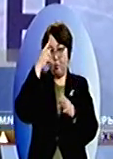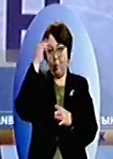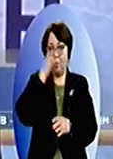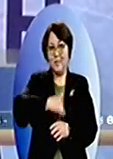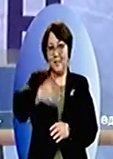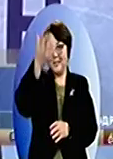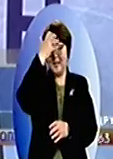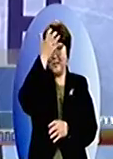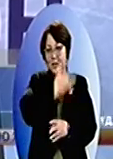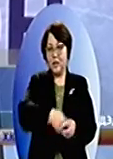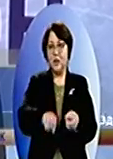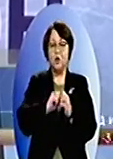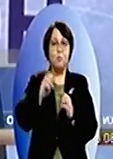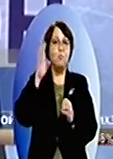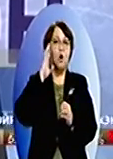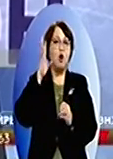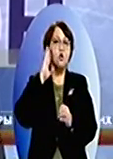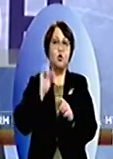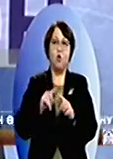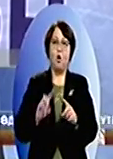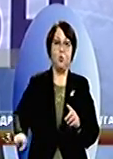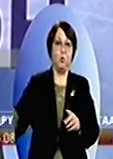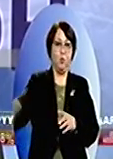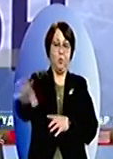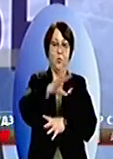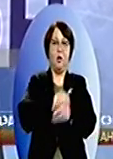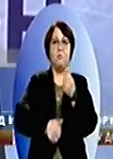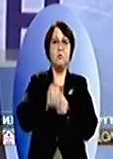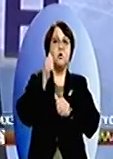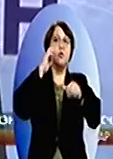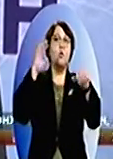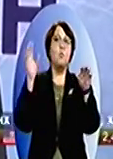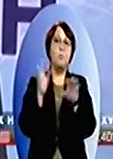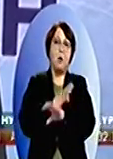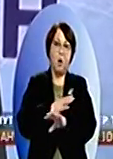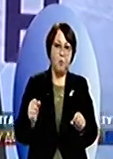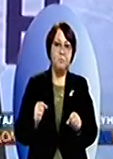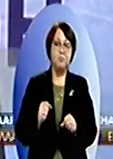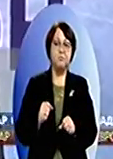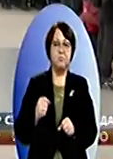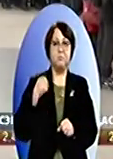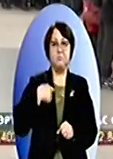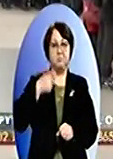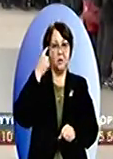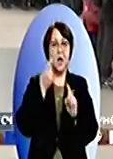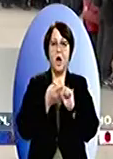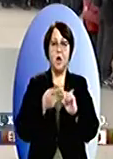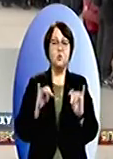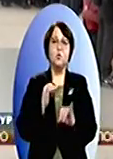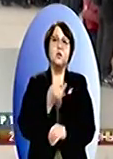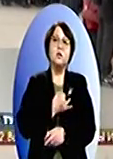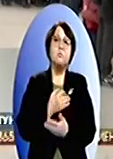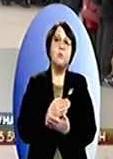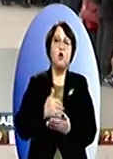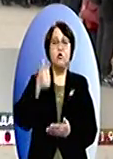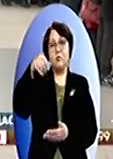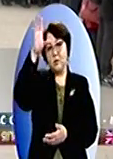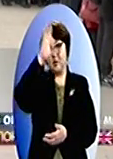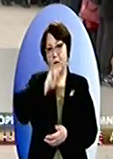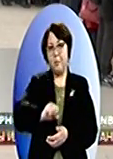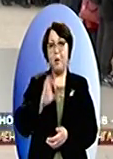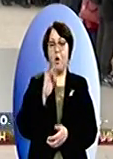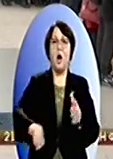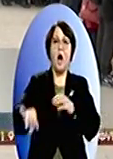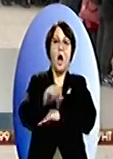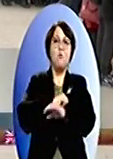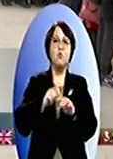газрын хэрэгжүүлж байгаа бодлогыг орон нутгаар амжилттай зохион байгуулна гэдэгт би эргэлзэхгүй байна. Ерөнхий сайд Баян-Хонгор аймгийн